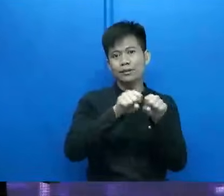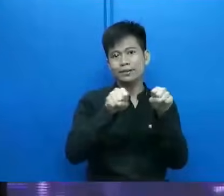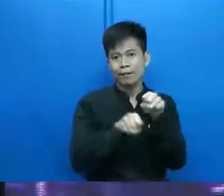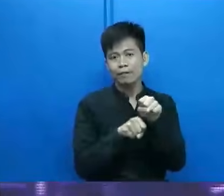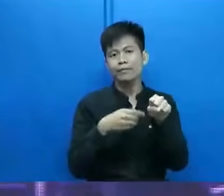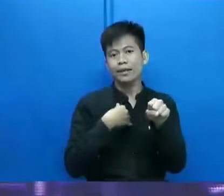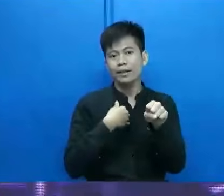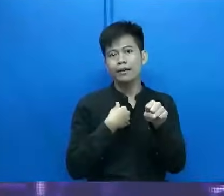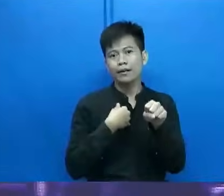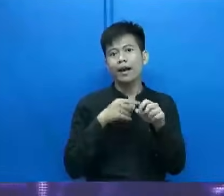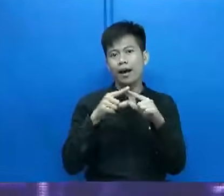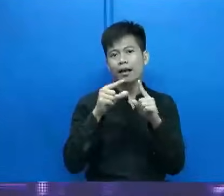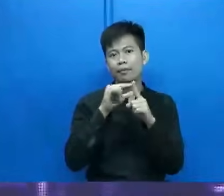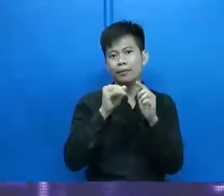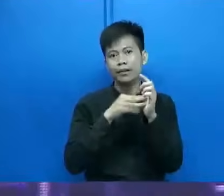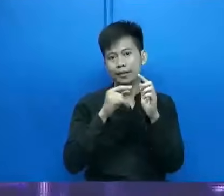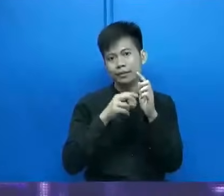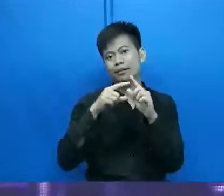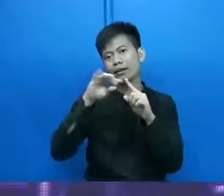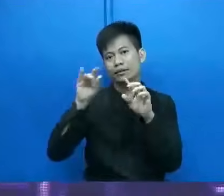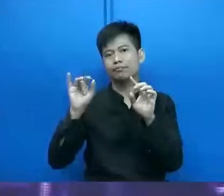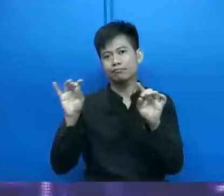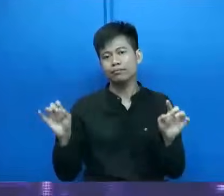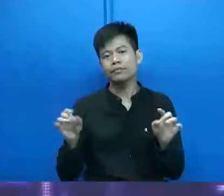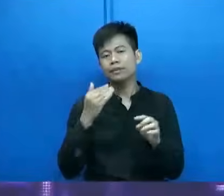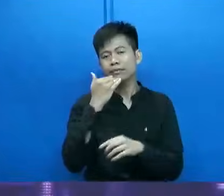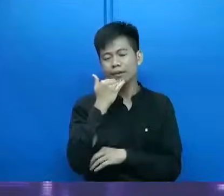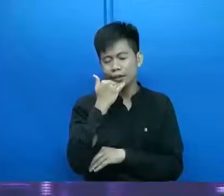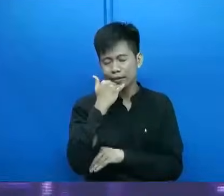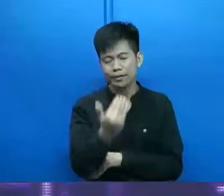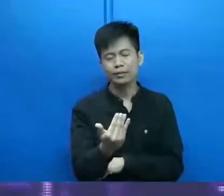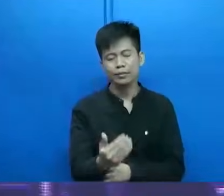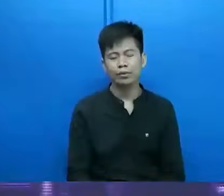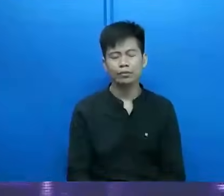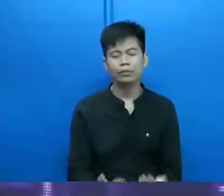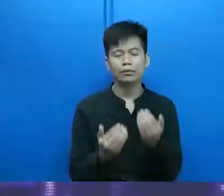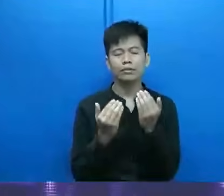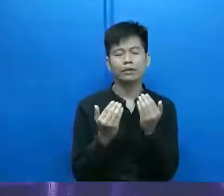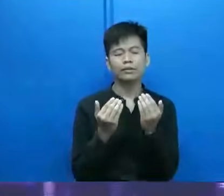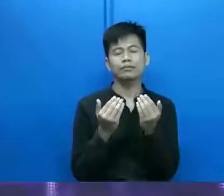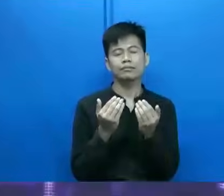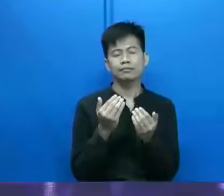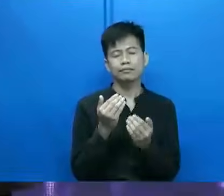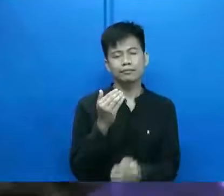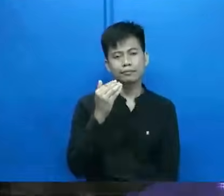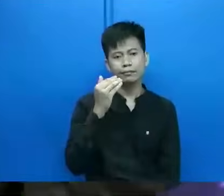yang terkait dengan administrasi untuk seluruhnya. Terima kasih. Subhanallah bihamdika, asyhadu an la ilaha illa anta, astaghfiruka wa atubu